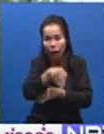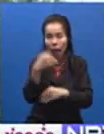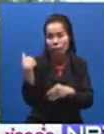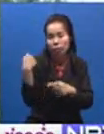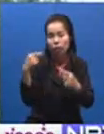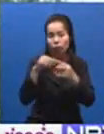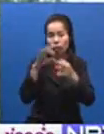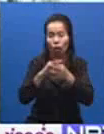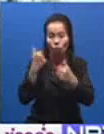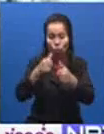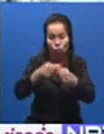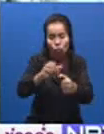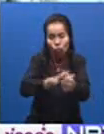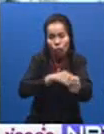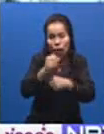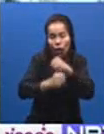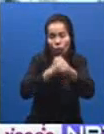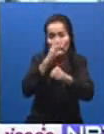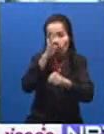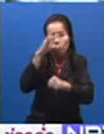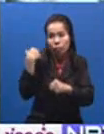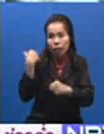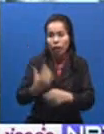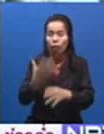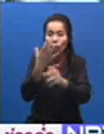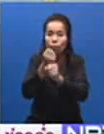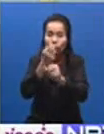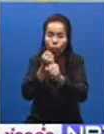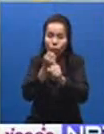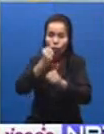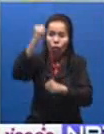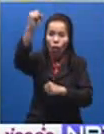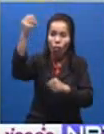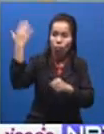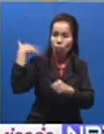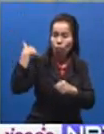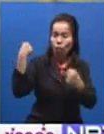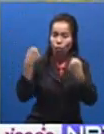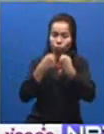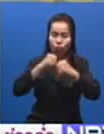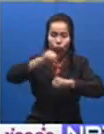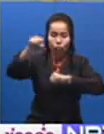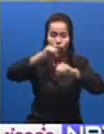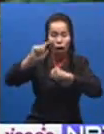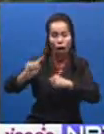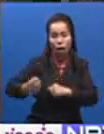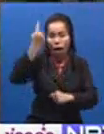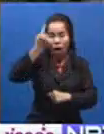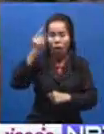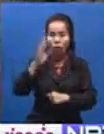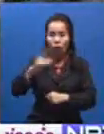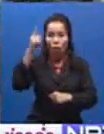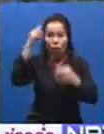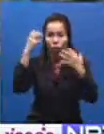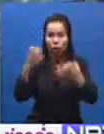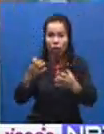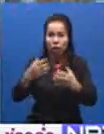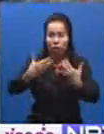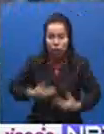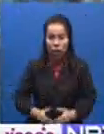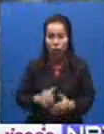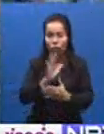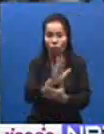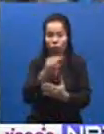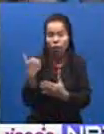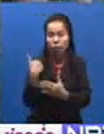อายุกว่า100ปีตลอดจนลูกปั้นโผลกิ่งเพชรอดีตแชมป์มวยโลกคนแรกที่เป็นเลือดเนื้อเชื้อไขของชาวหั